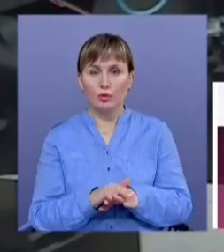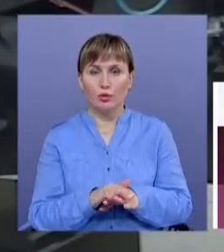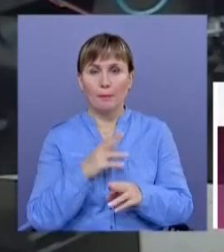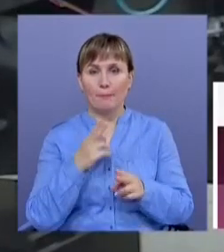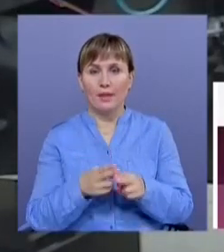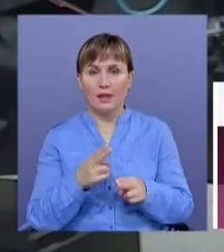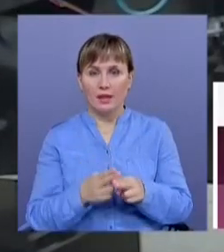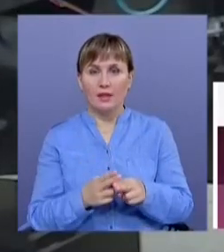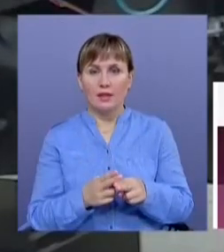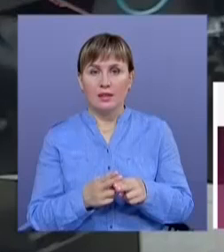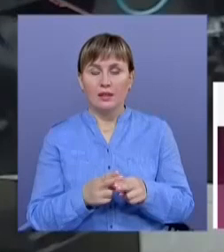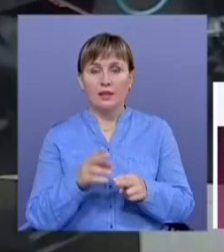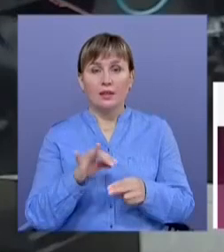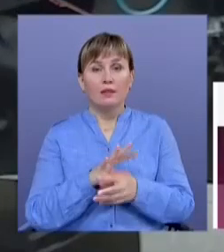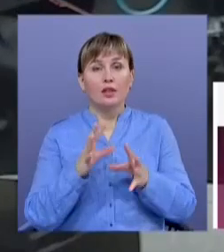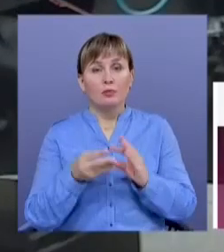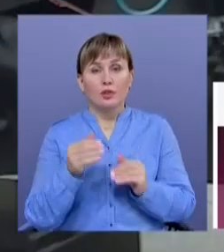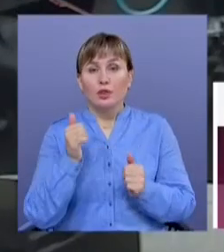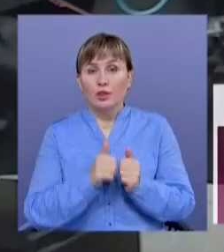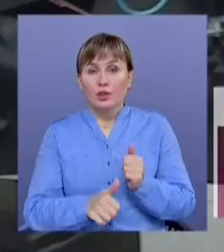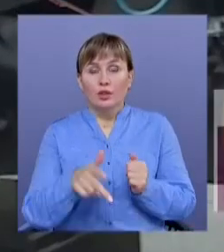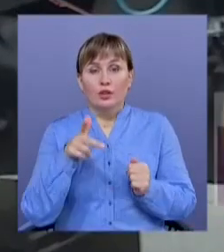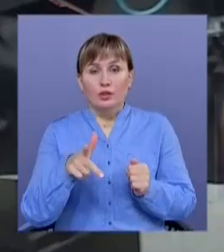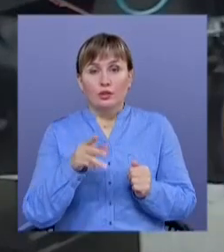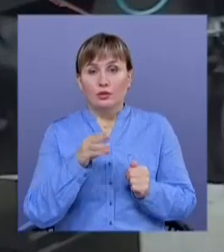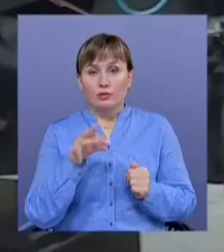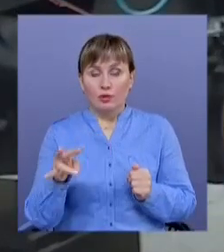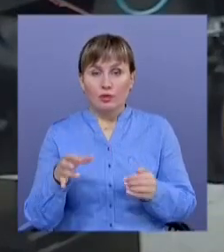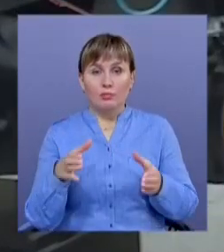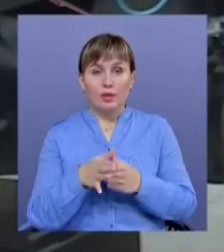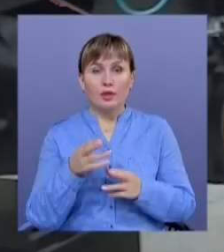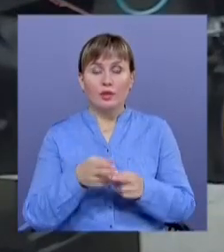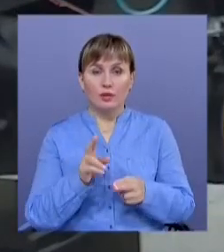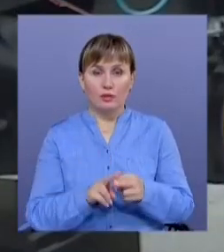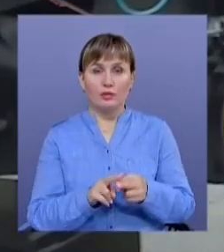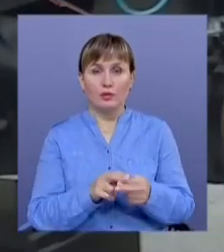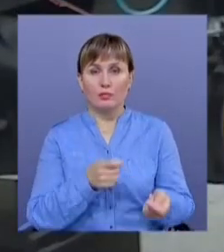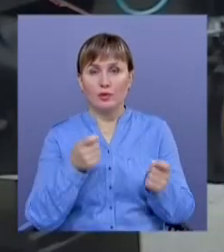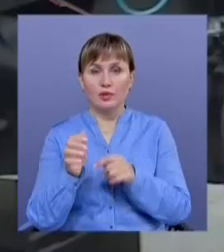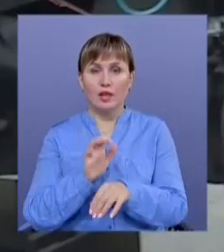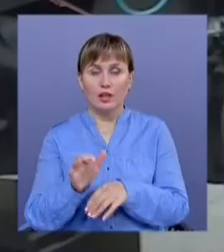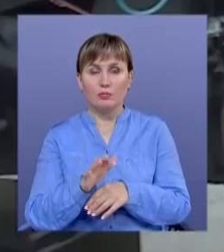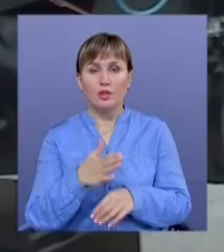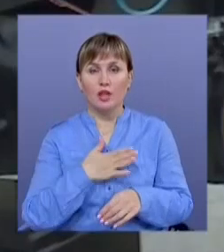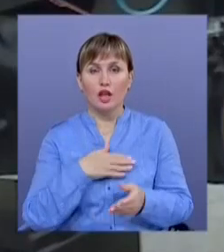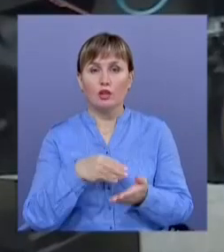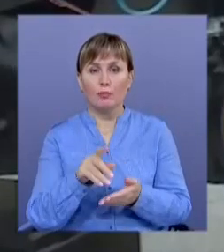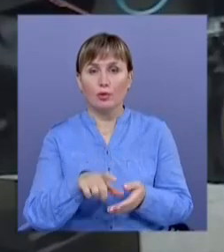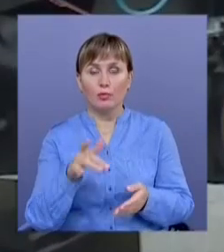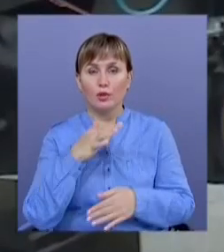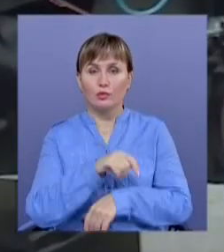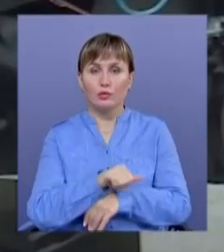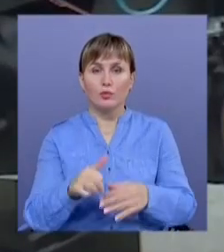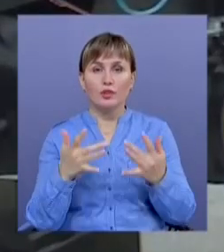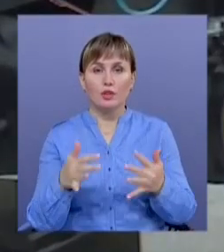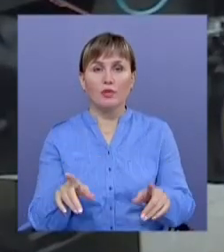металлов. В принципе, каждые 3000 тонн партия, которую мы отгружаем на экспорт, наши покупатели за рубежом